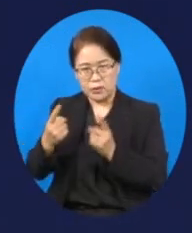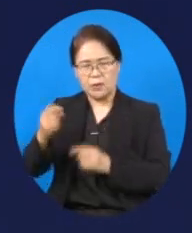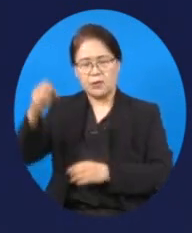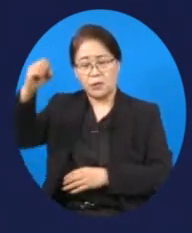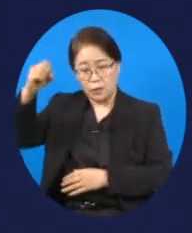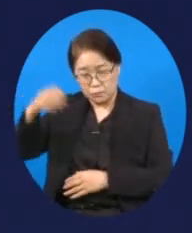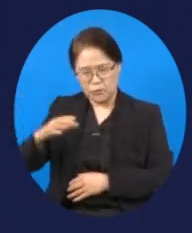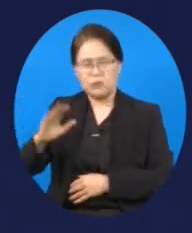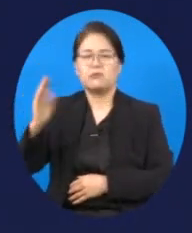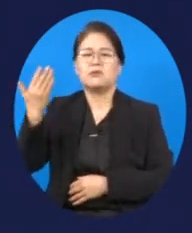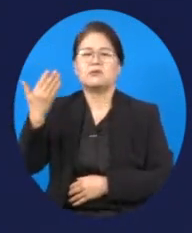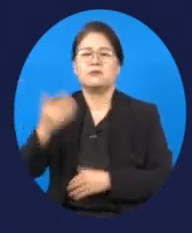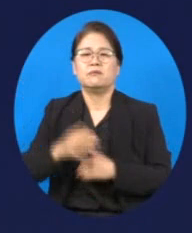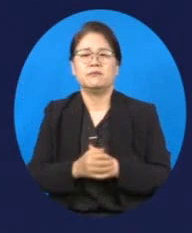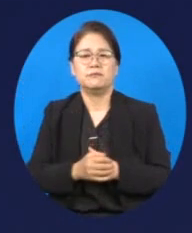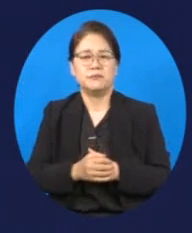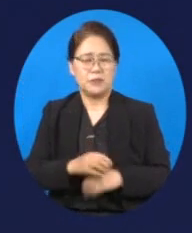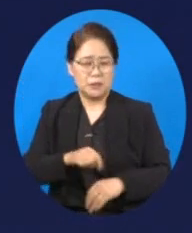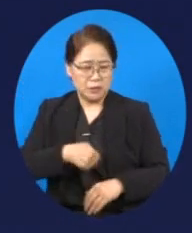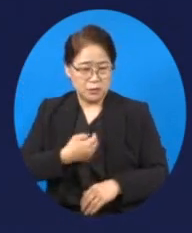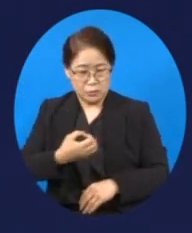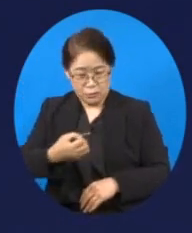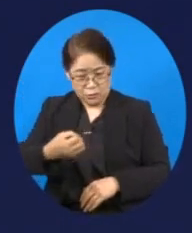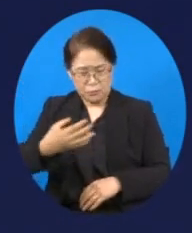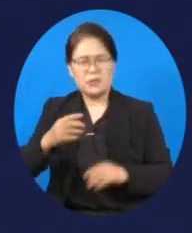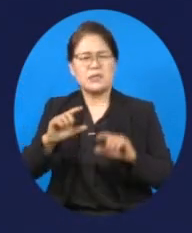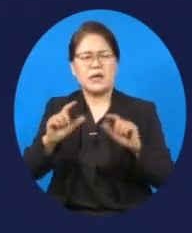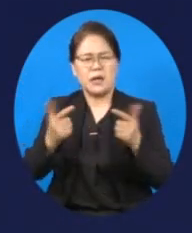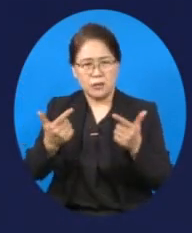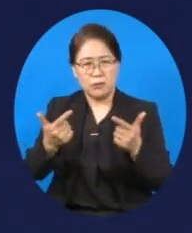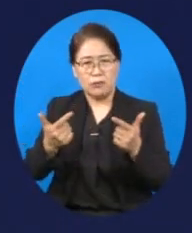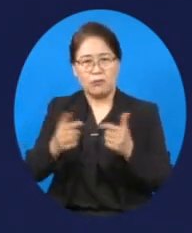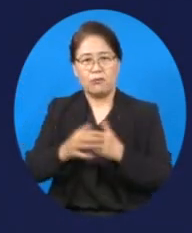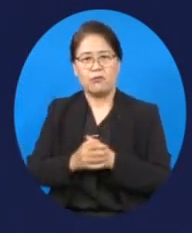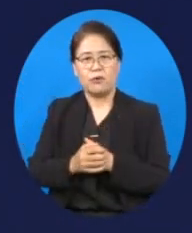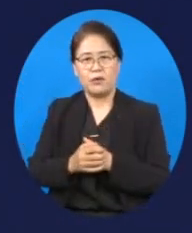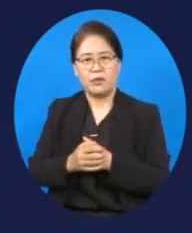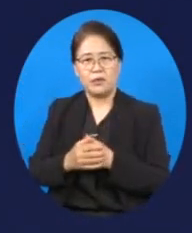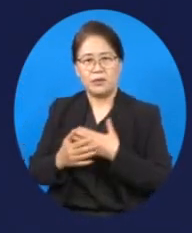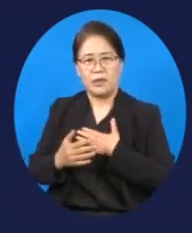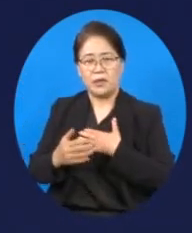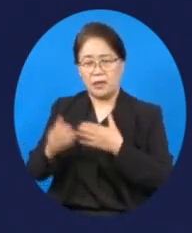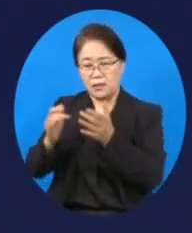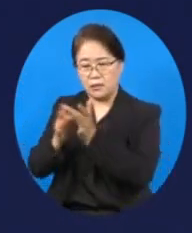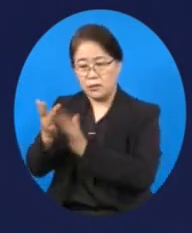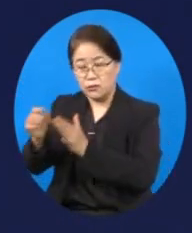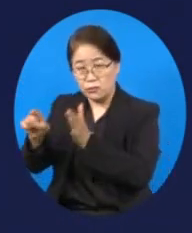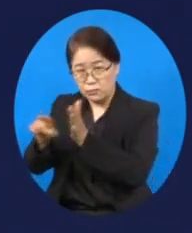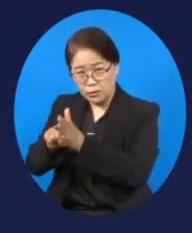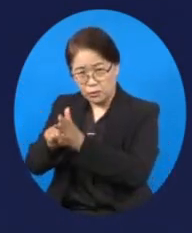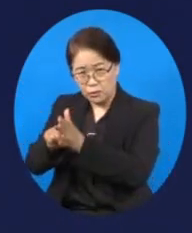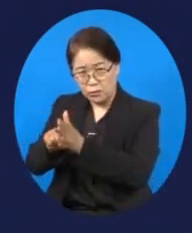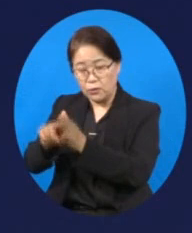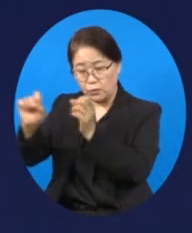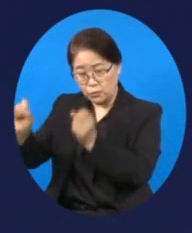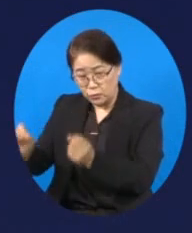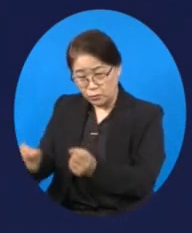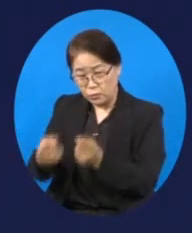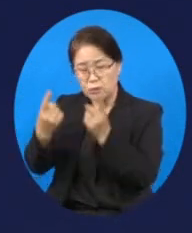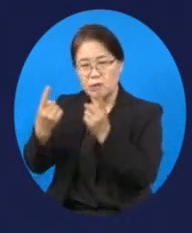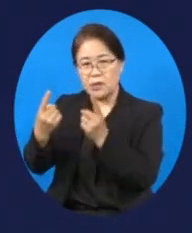내가 스스로 빛이 된 것이 아니라 내가 예수를 믿고 영접함으로